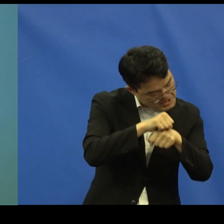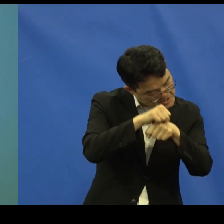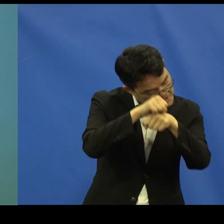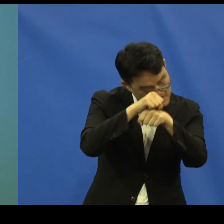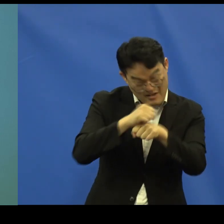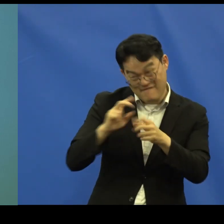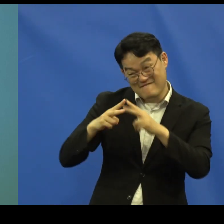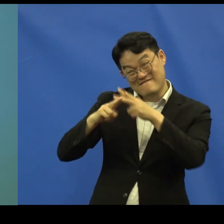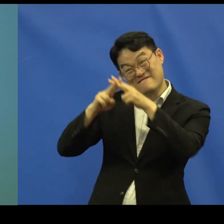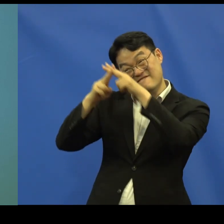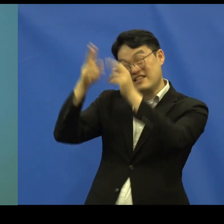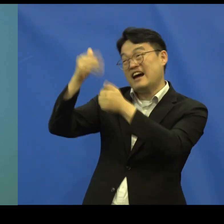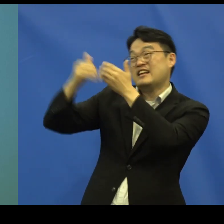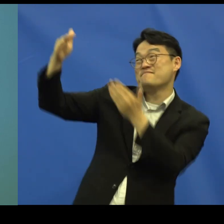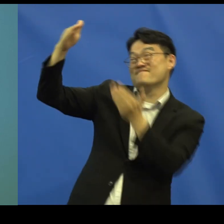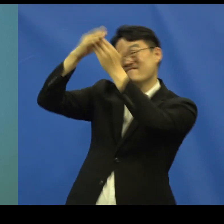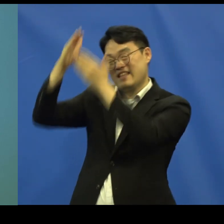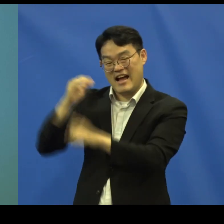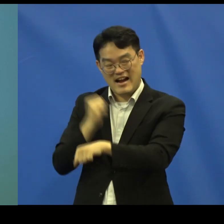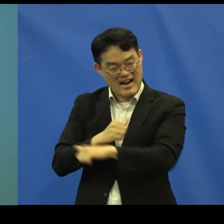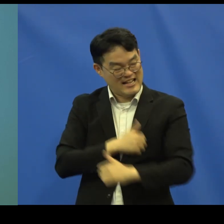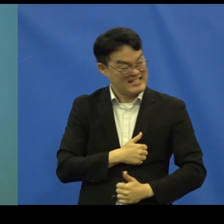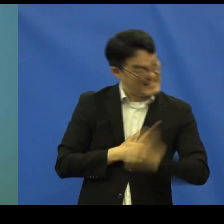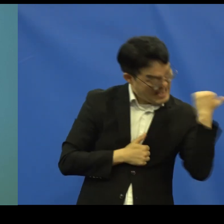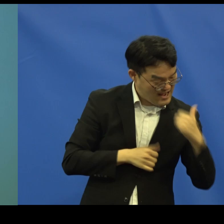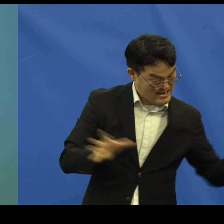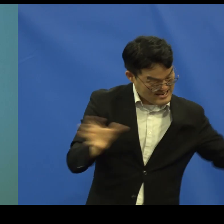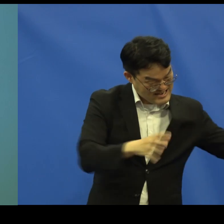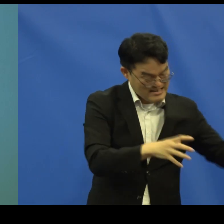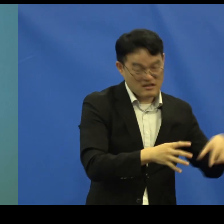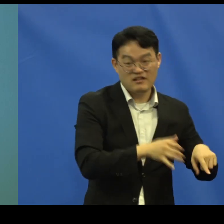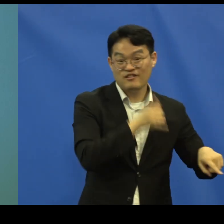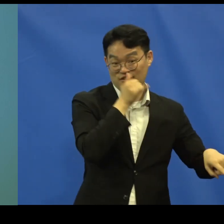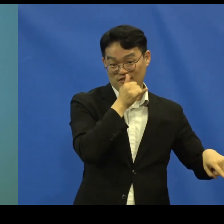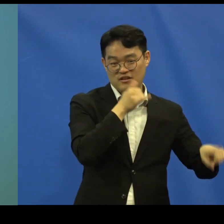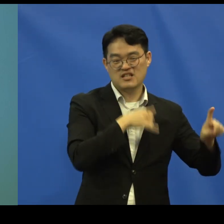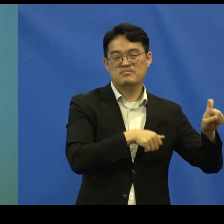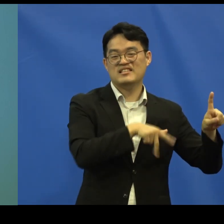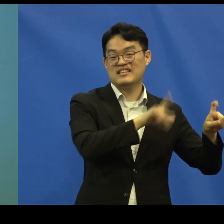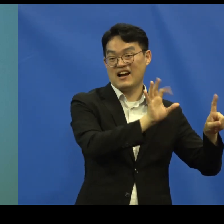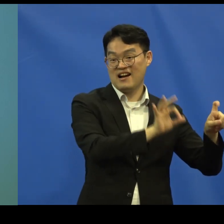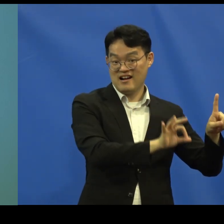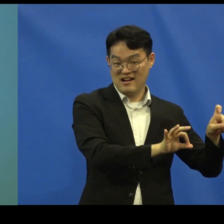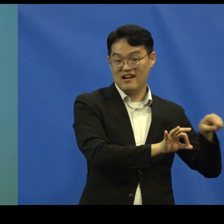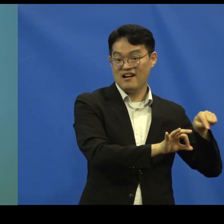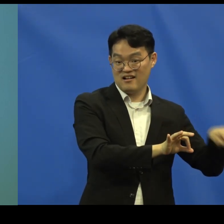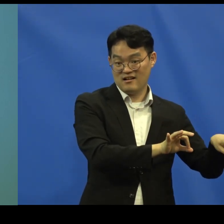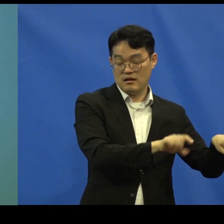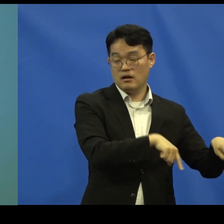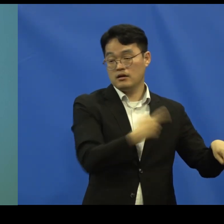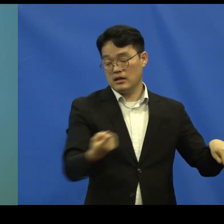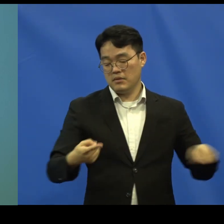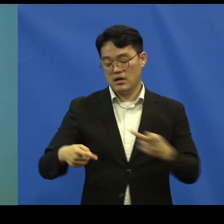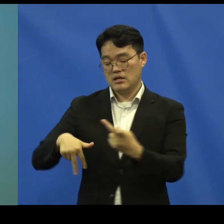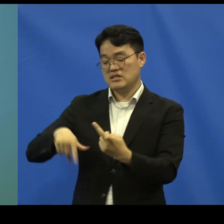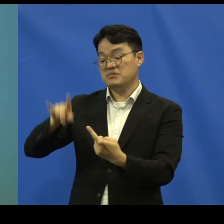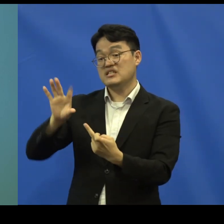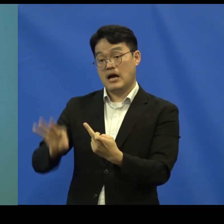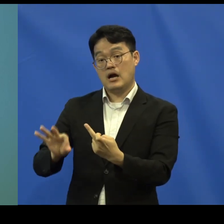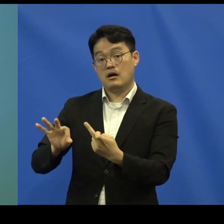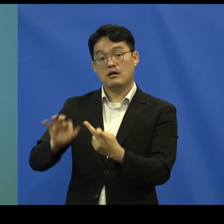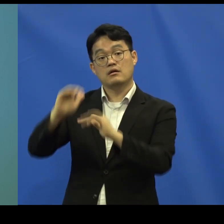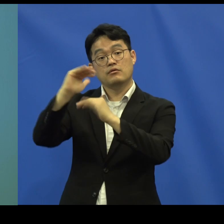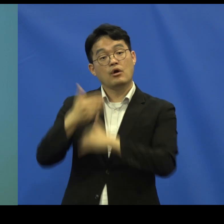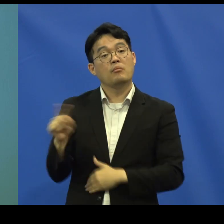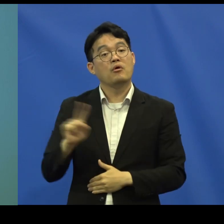자, 그런데 창세기 11장에 바벨탑 사건이 있으면 12장에 무슨 사건이 있습니까? 아브라함을 부르신 사건이 나옵니다. 그리고